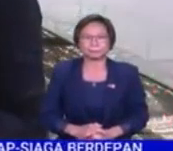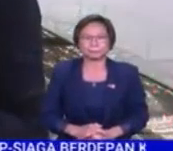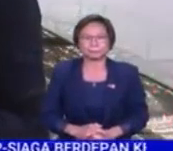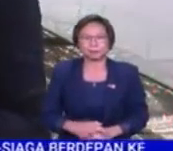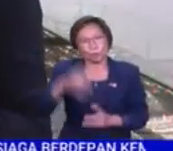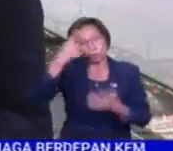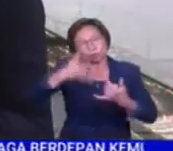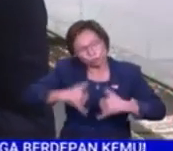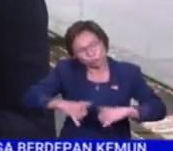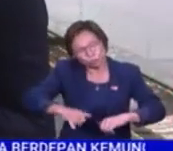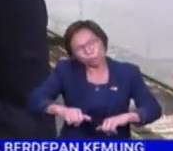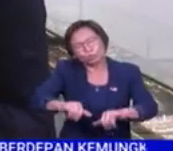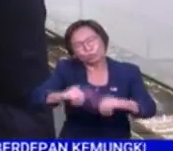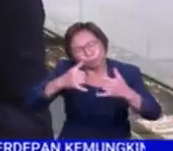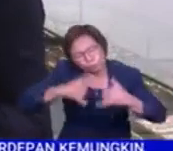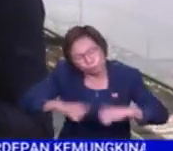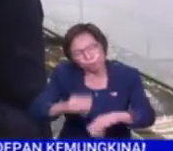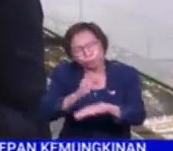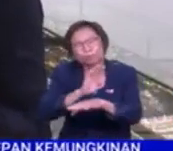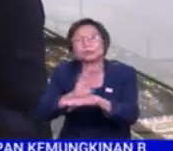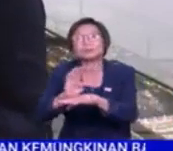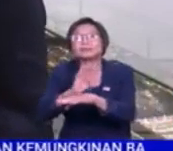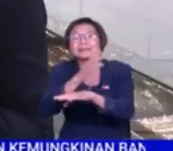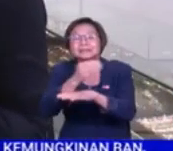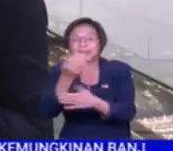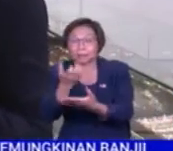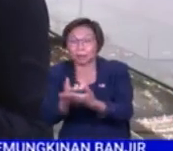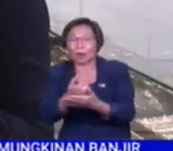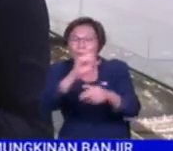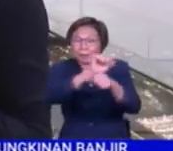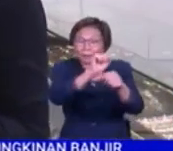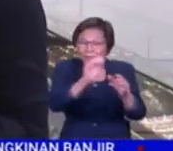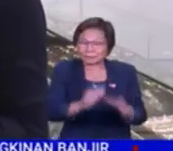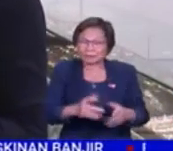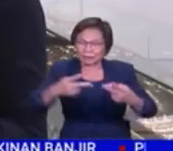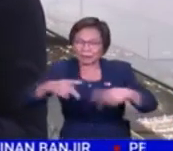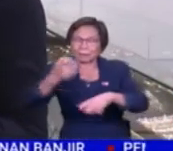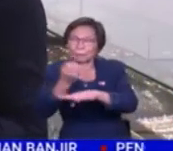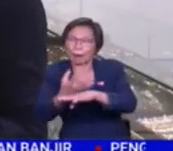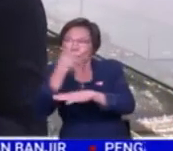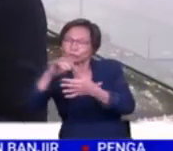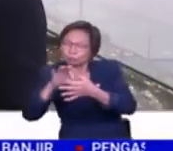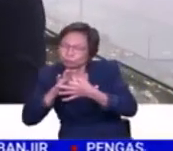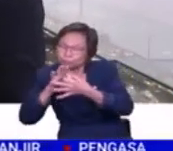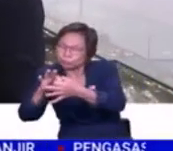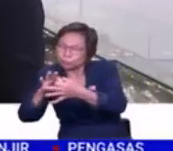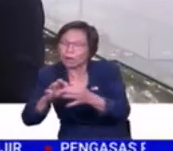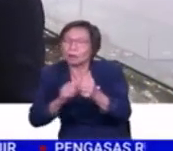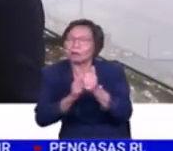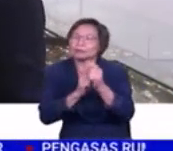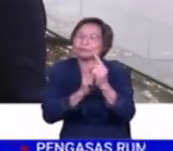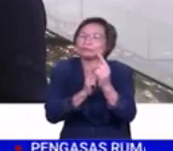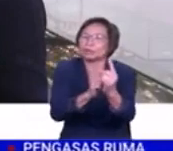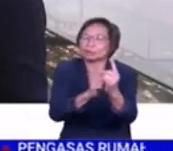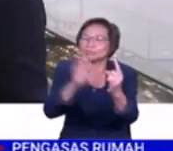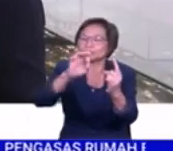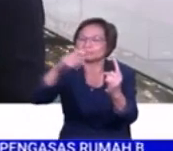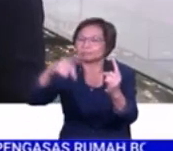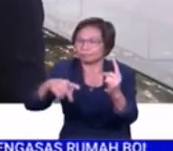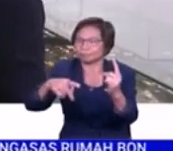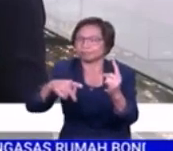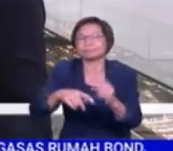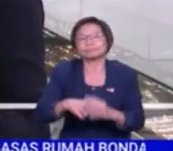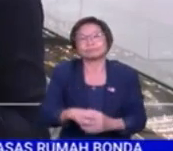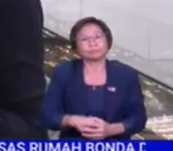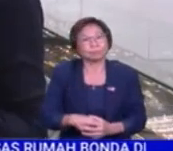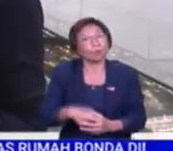Demi kelangsungan perniagaan dan ekonomi, petugas kedai emas memilih untuk bekerjasama dan mengikut prosedur operasi standard yang